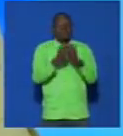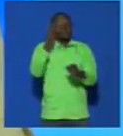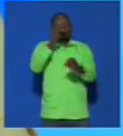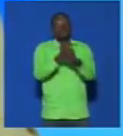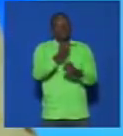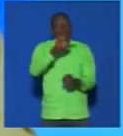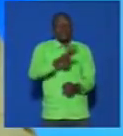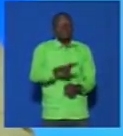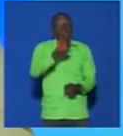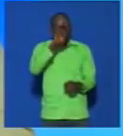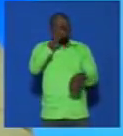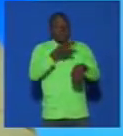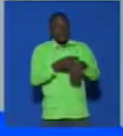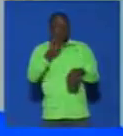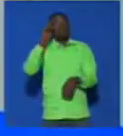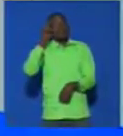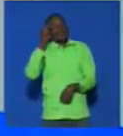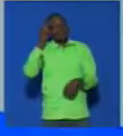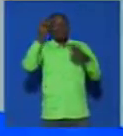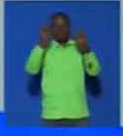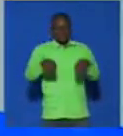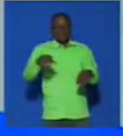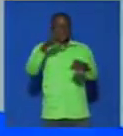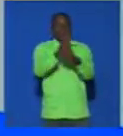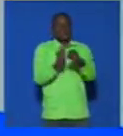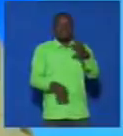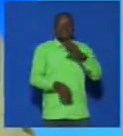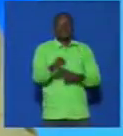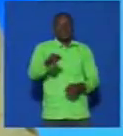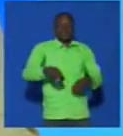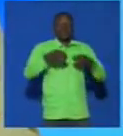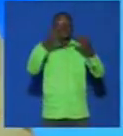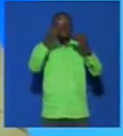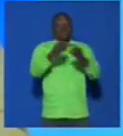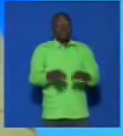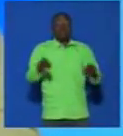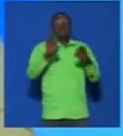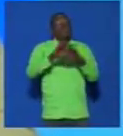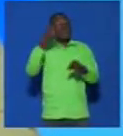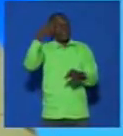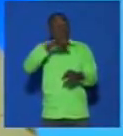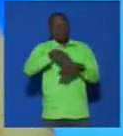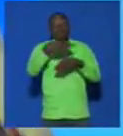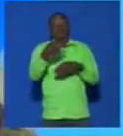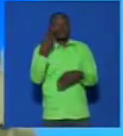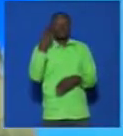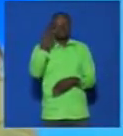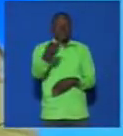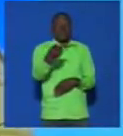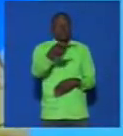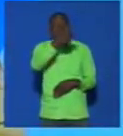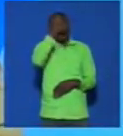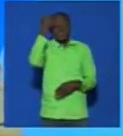48 heures je pense que woods fera base il ya la possibilité de gagner ce match là il faut se donner les moyens et puis après on verra s'il doit se passer parce que